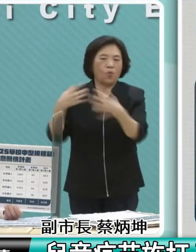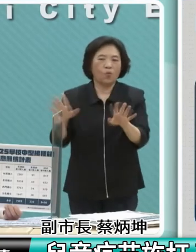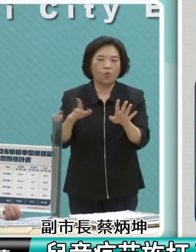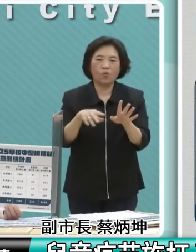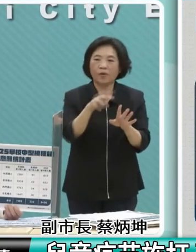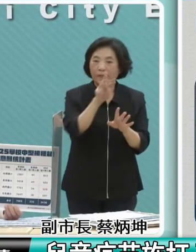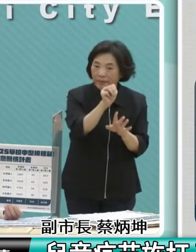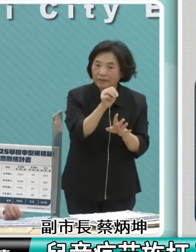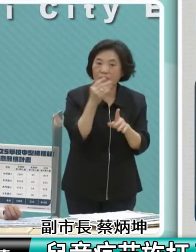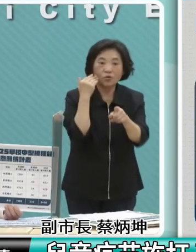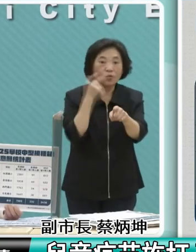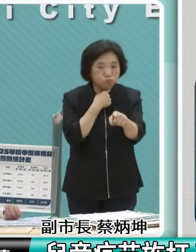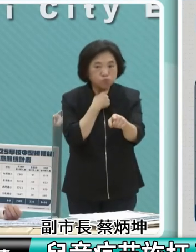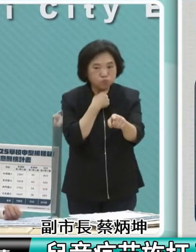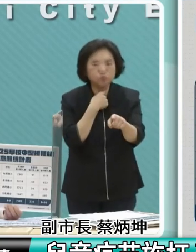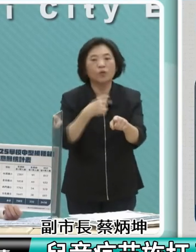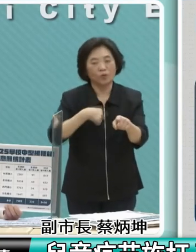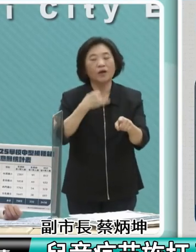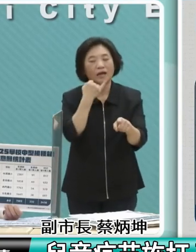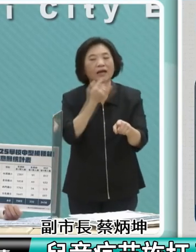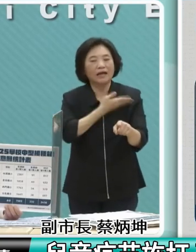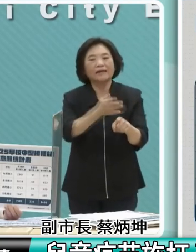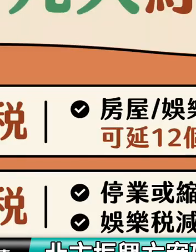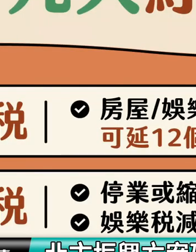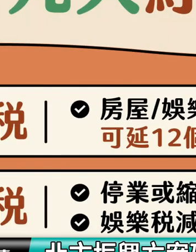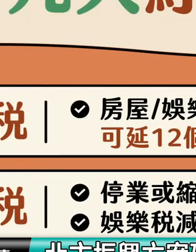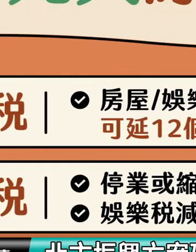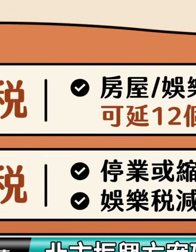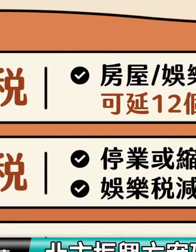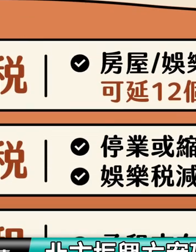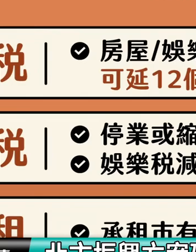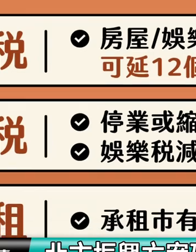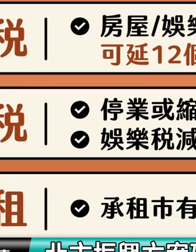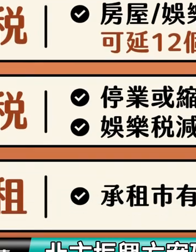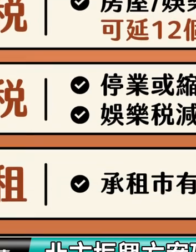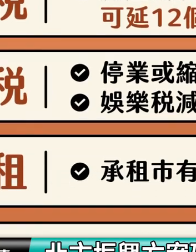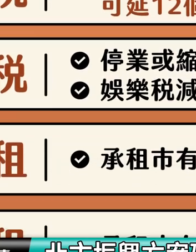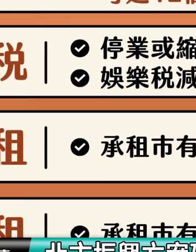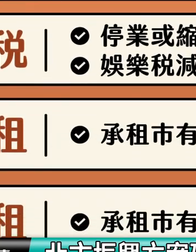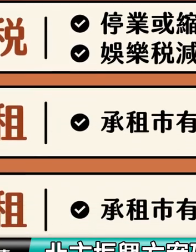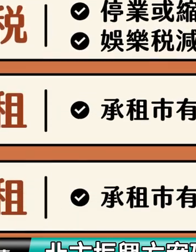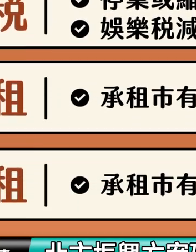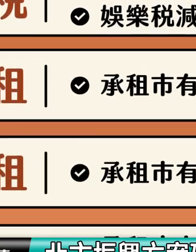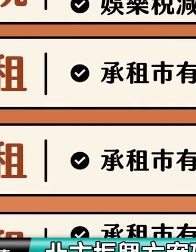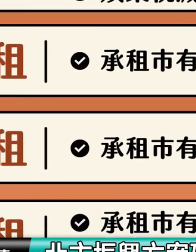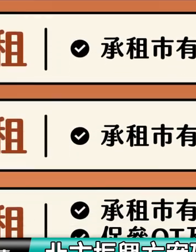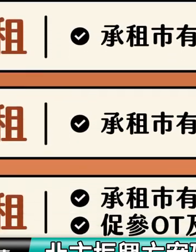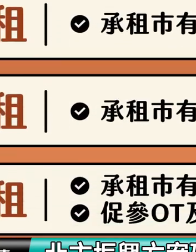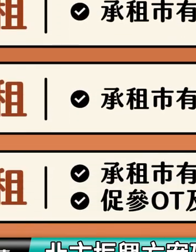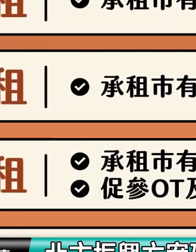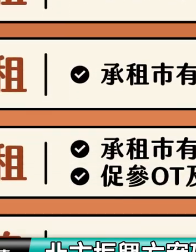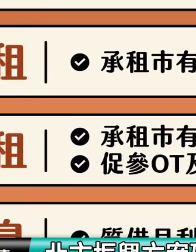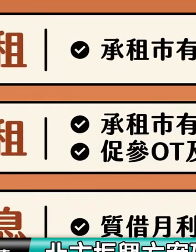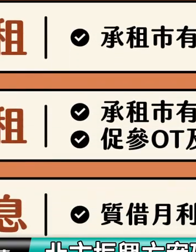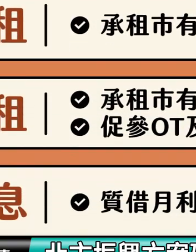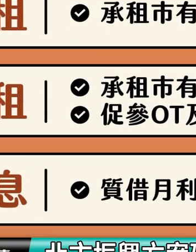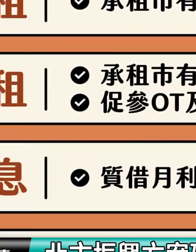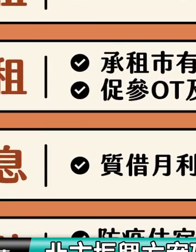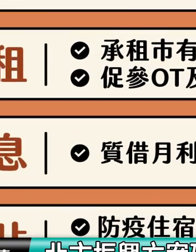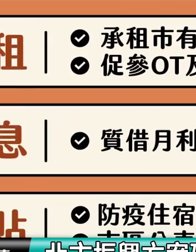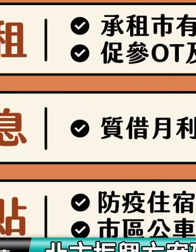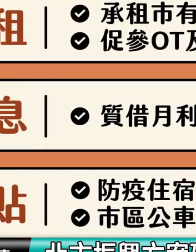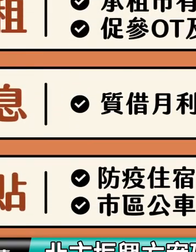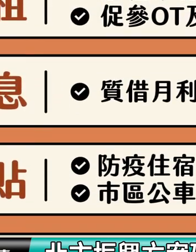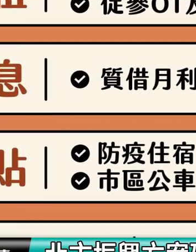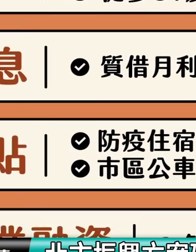纳有需要的我们一样会来做接种。 另外北市府日前已经宣布纾困方案，振兴方案则考